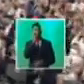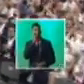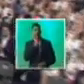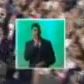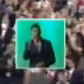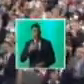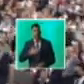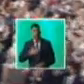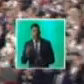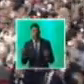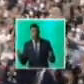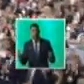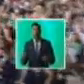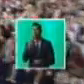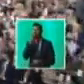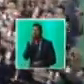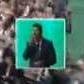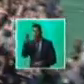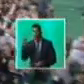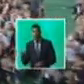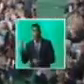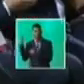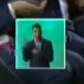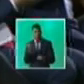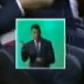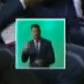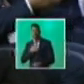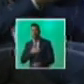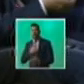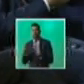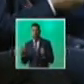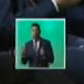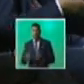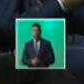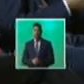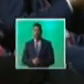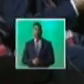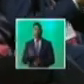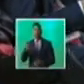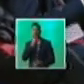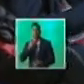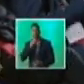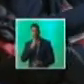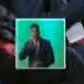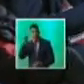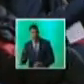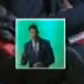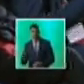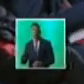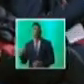Κοιτάξτε, ξαναλέω ότι είναι μια κοινοβουλευτική δημοκρατία. Οι πολίτες καταρχήν ψηφίζουν κόμματα. Δεν ψηφίζουν για ηγεμόνα. Δεν